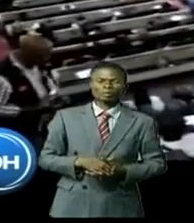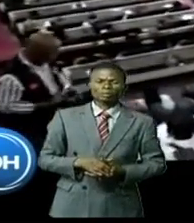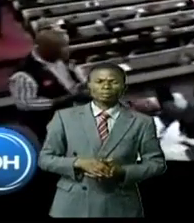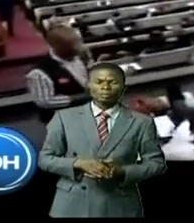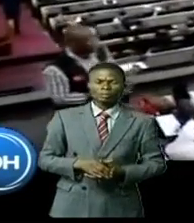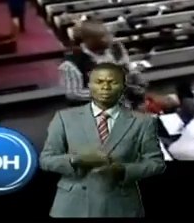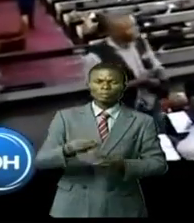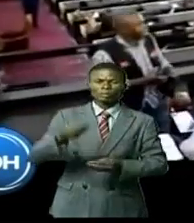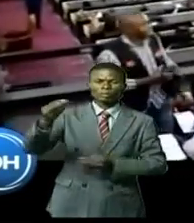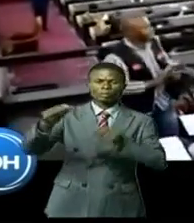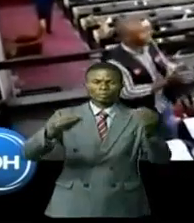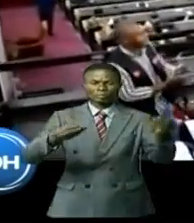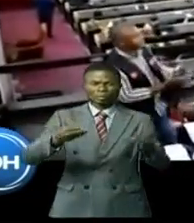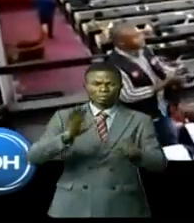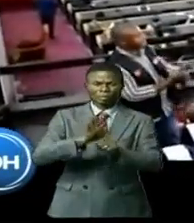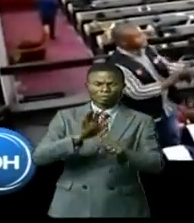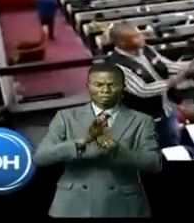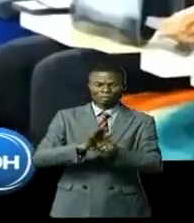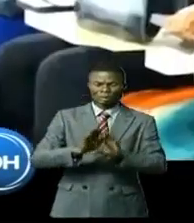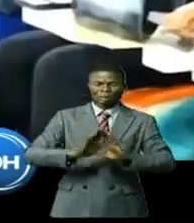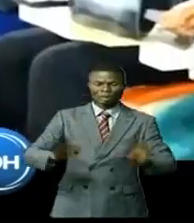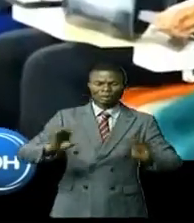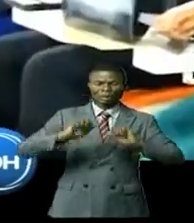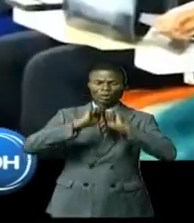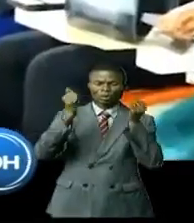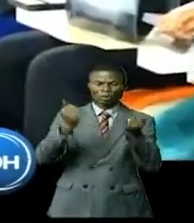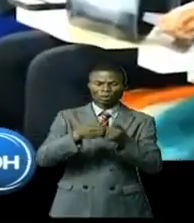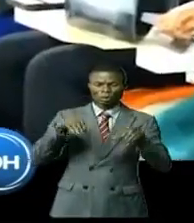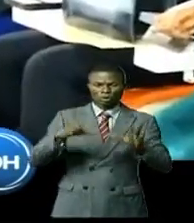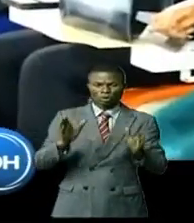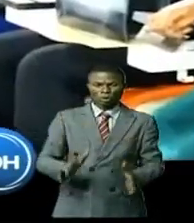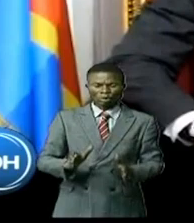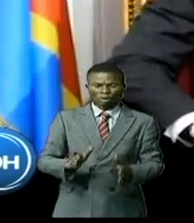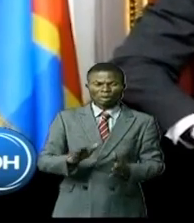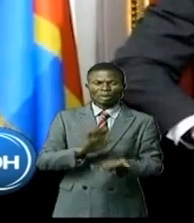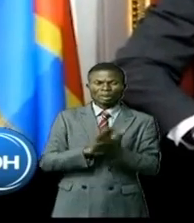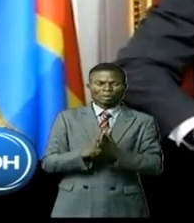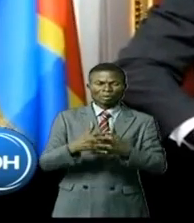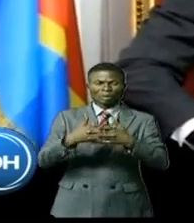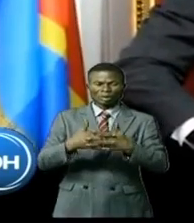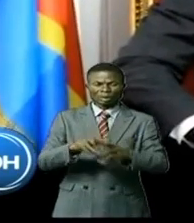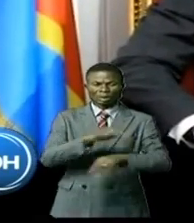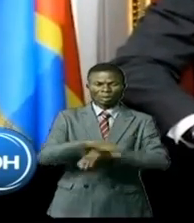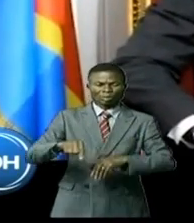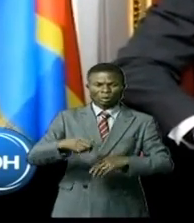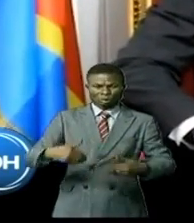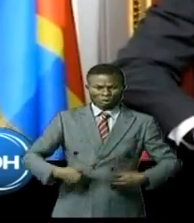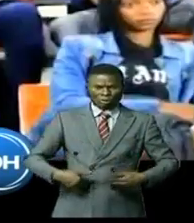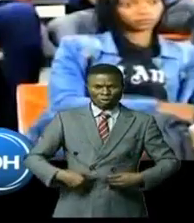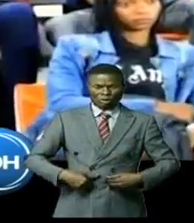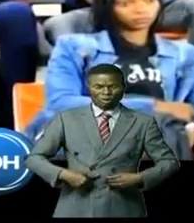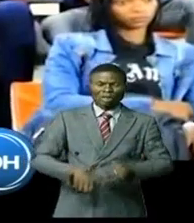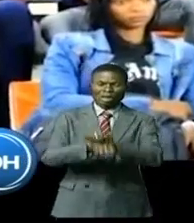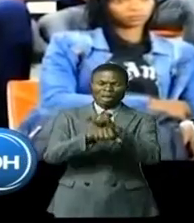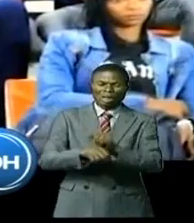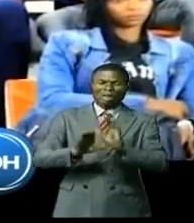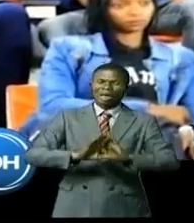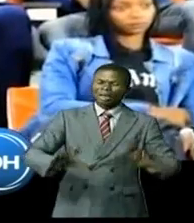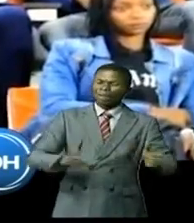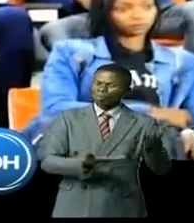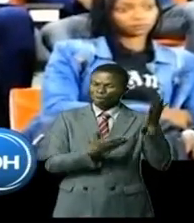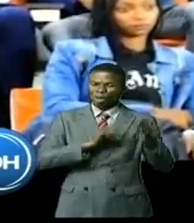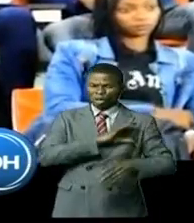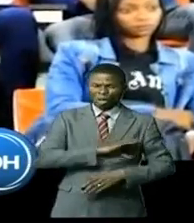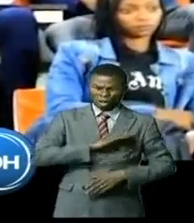Transmettre aux divers représentants des mouvements associatifs juvéniles congolais et autres partenaires du ministère de la Jeunesse des aptitudes fondamentales, des